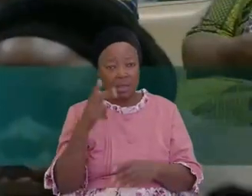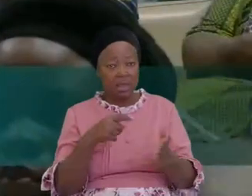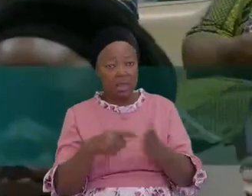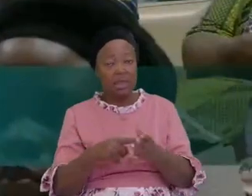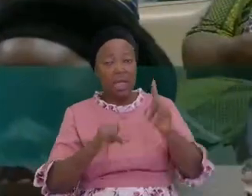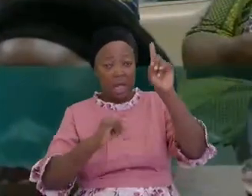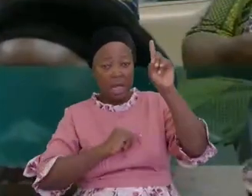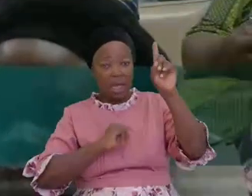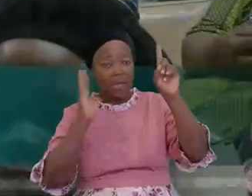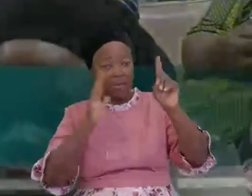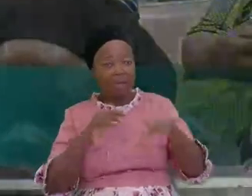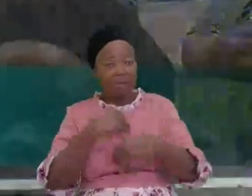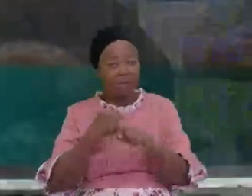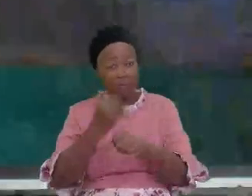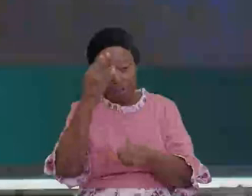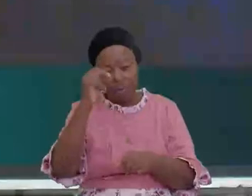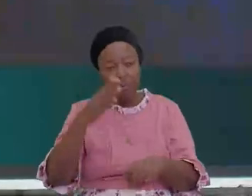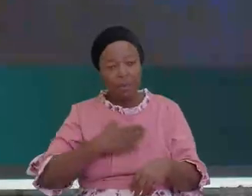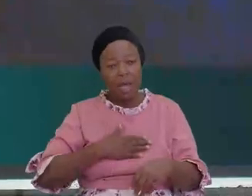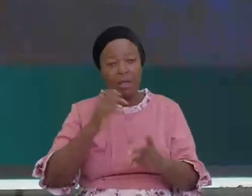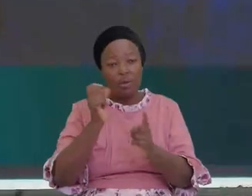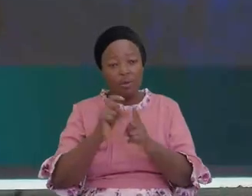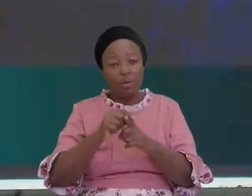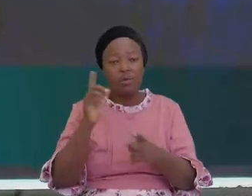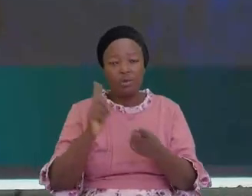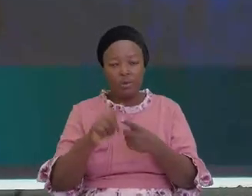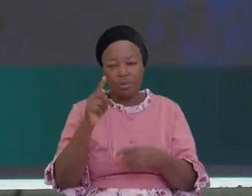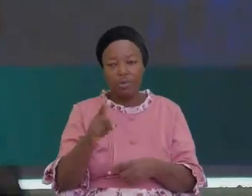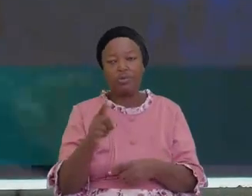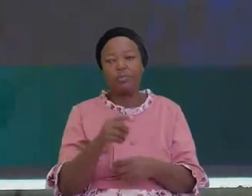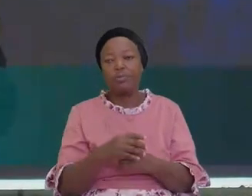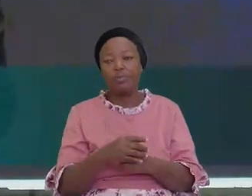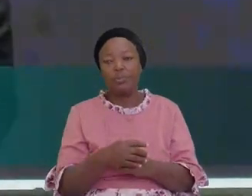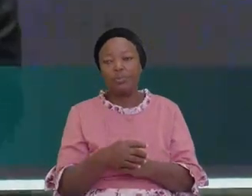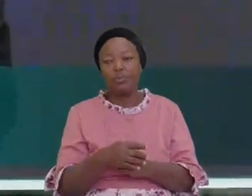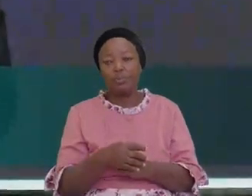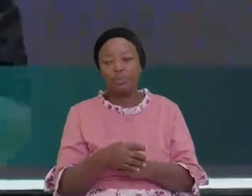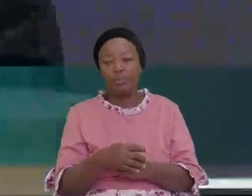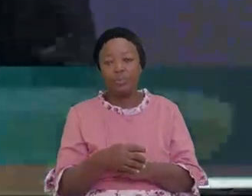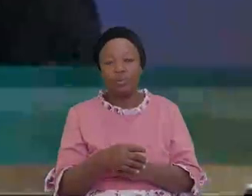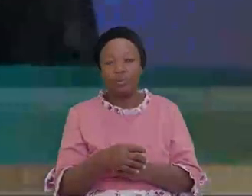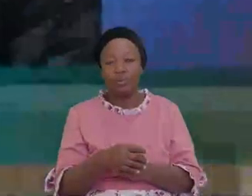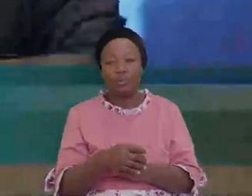Voici, je vous ferai connaître mes paroles.